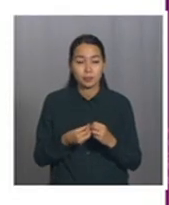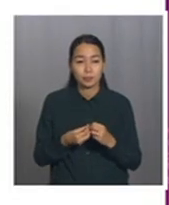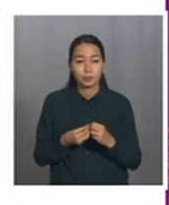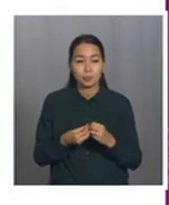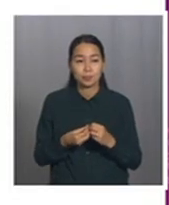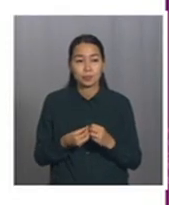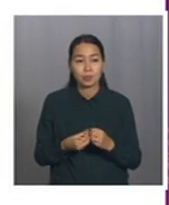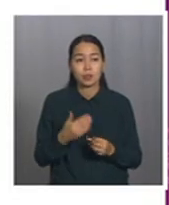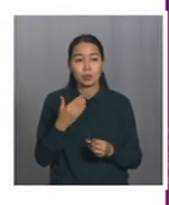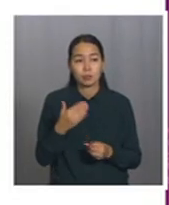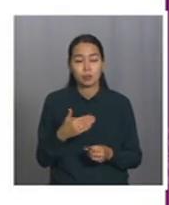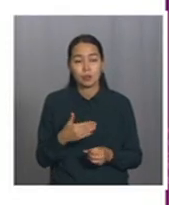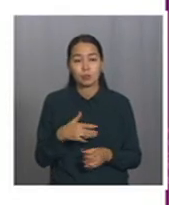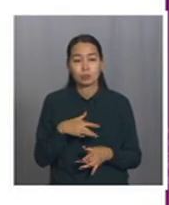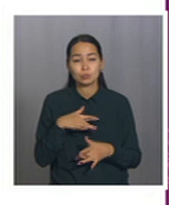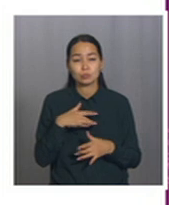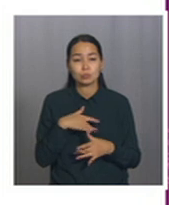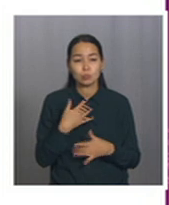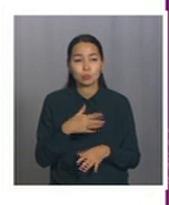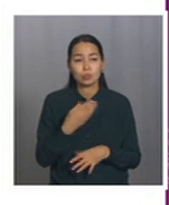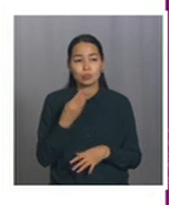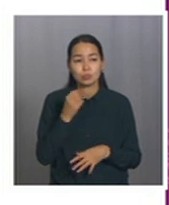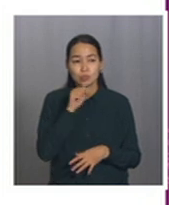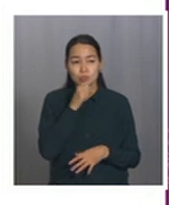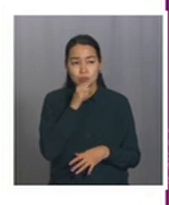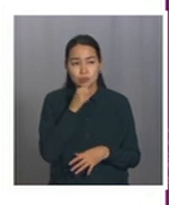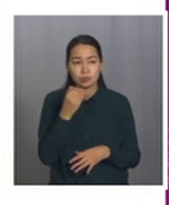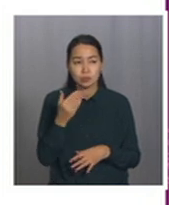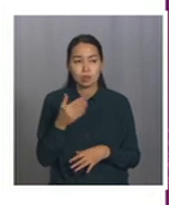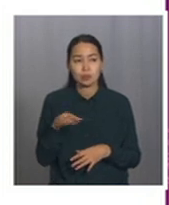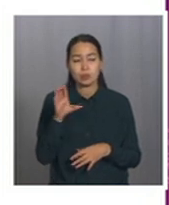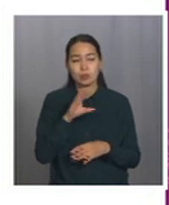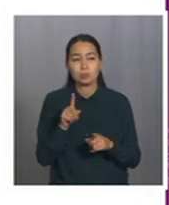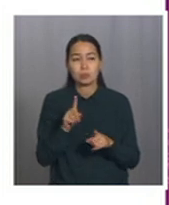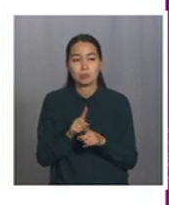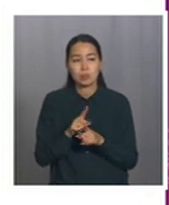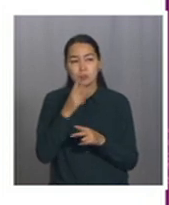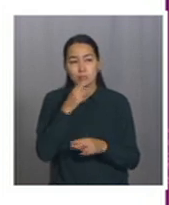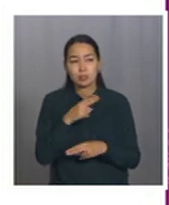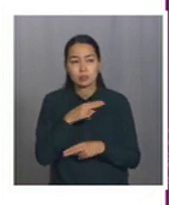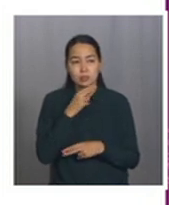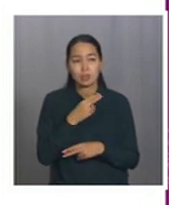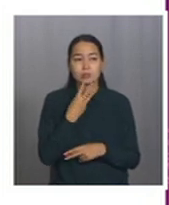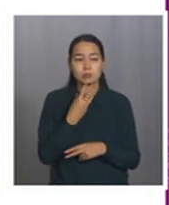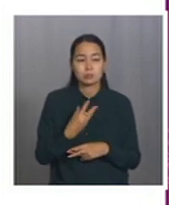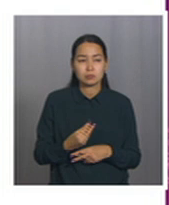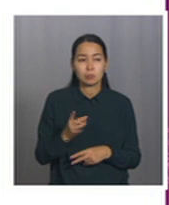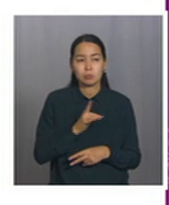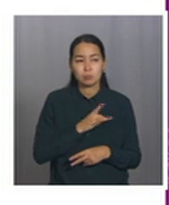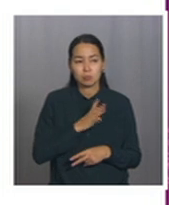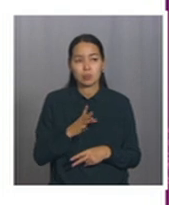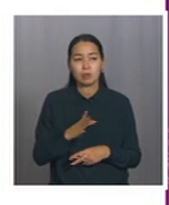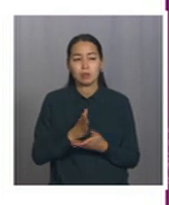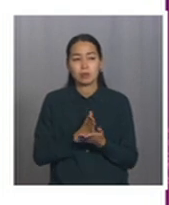Мынау сорлы шал, бойына назар сал, сақал шашы ақ, қайратты шақ, баладан